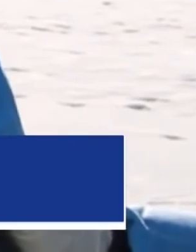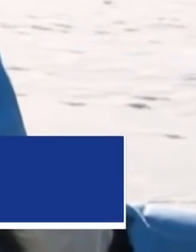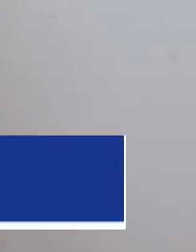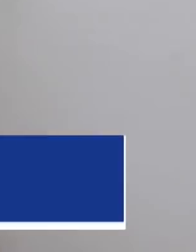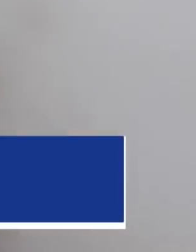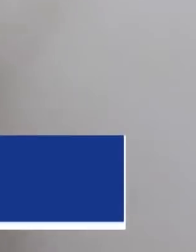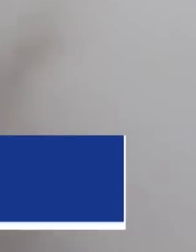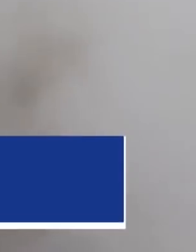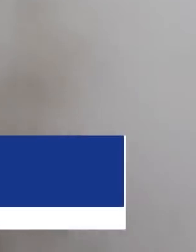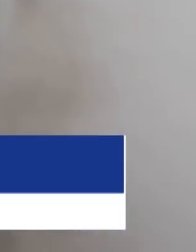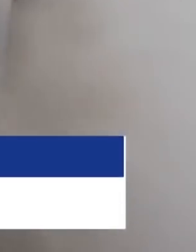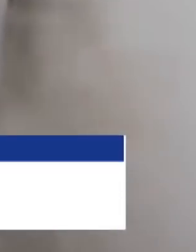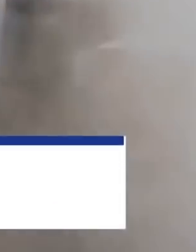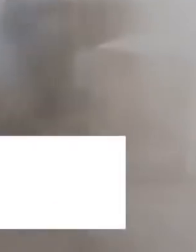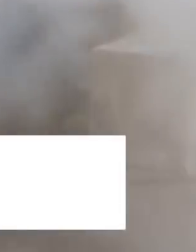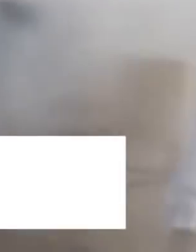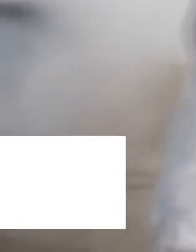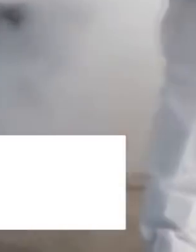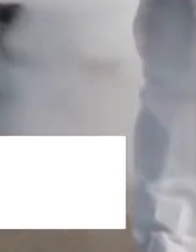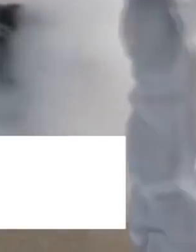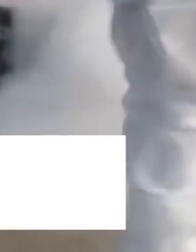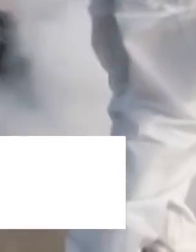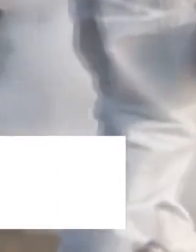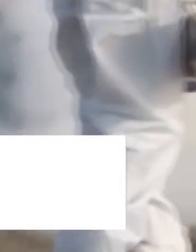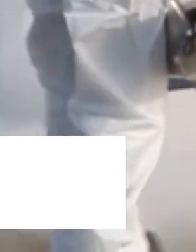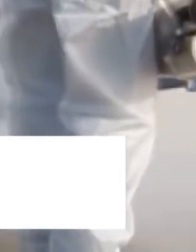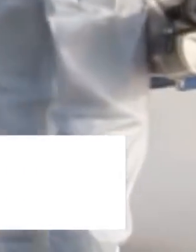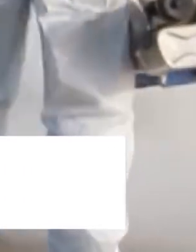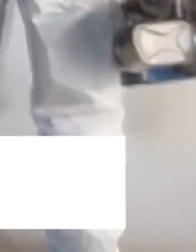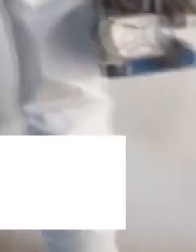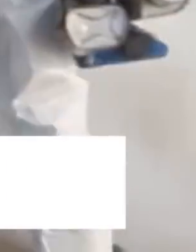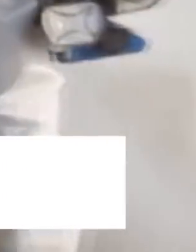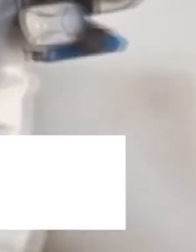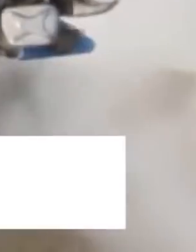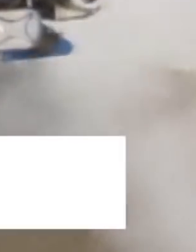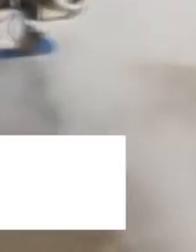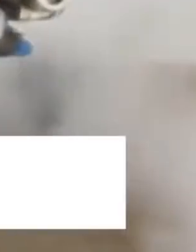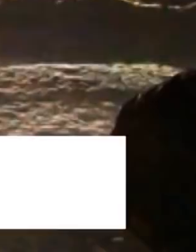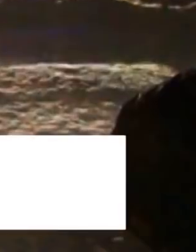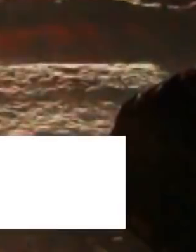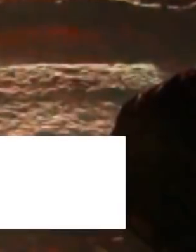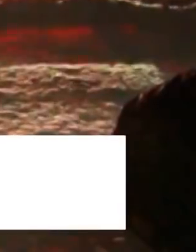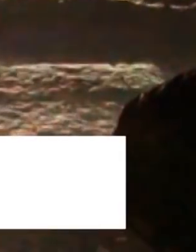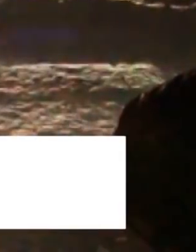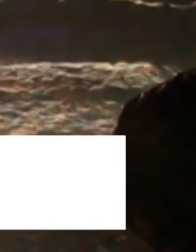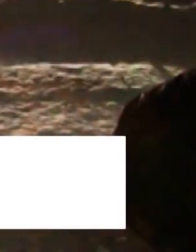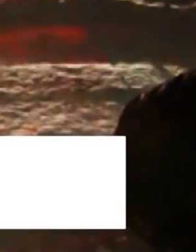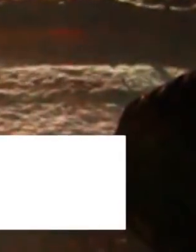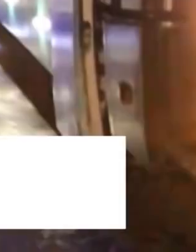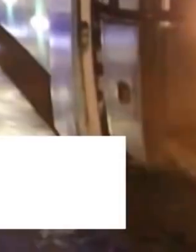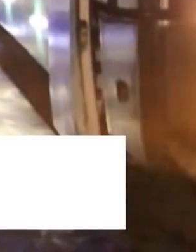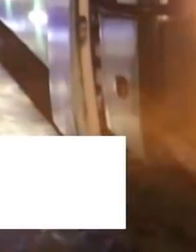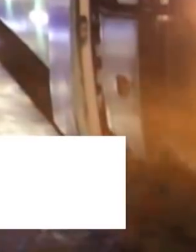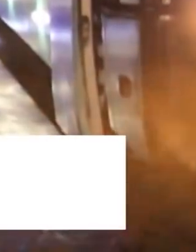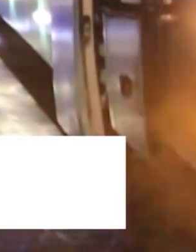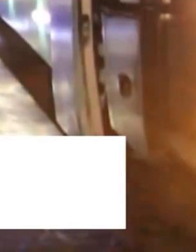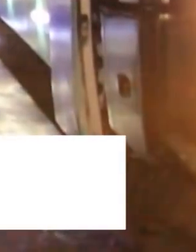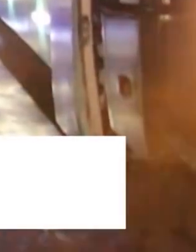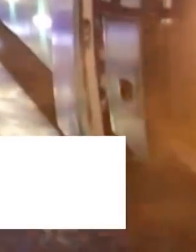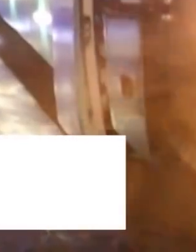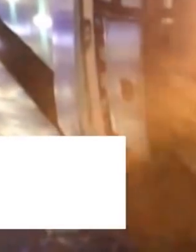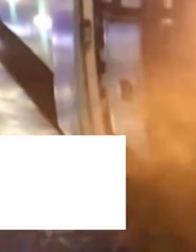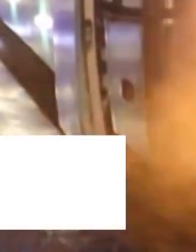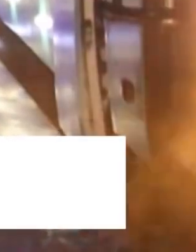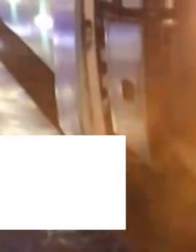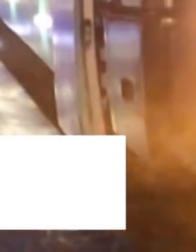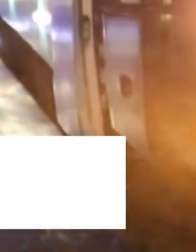сахих ёстой. Өнөөдрийн байдлаар тус аймаг агаарын хөлөг хот хоорондын зорчигч тээврийн автобус мөн хувийн унаагаар гээд нийтдээ